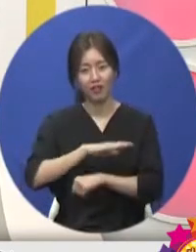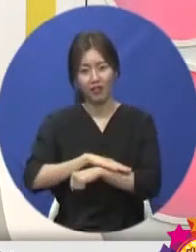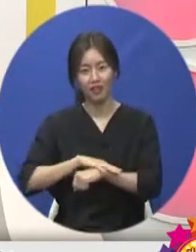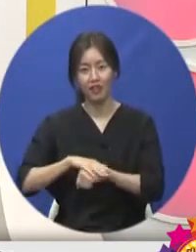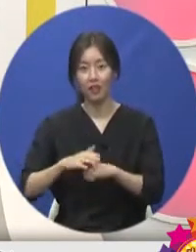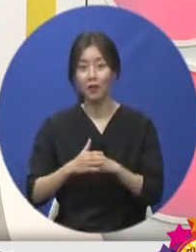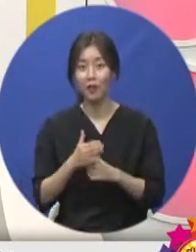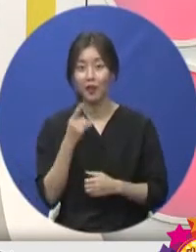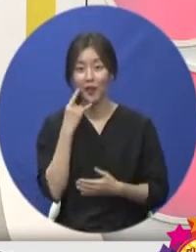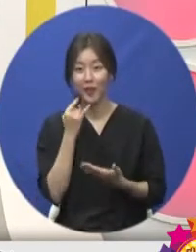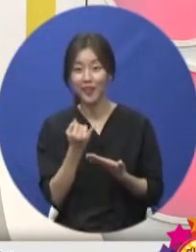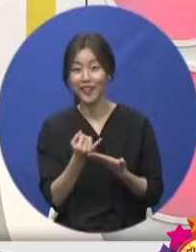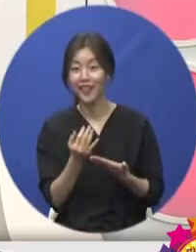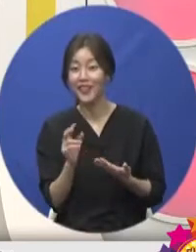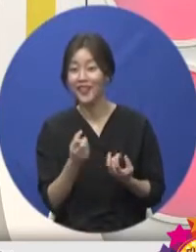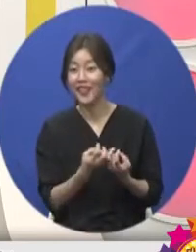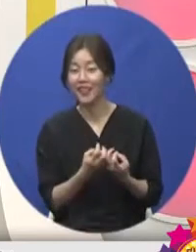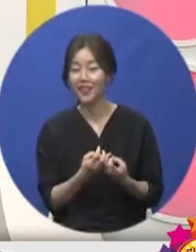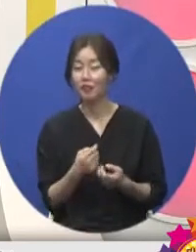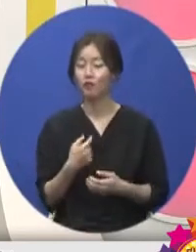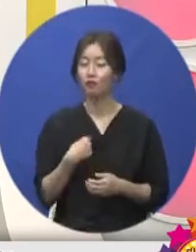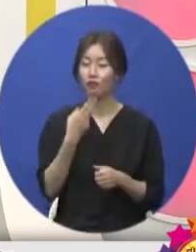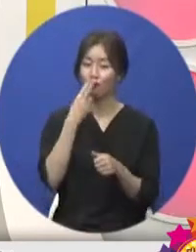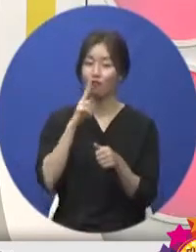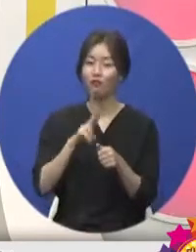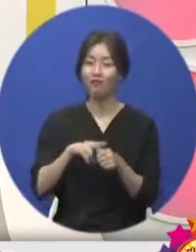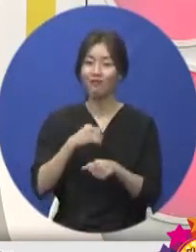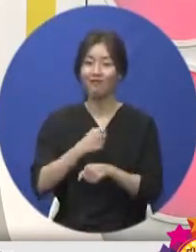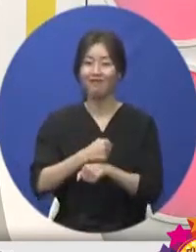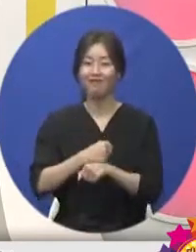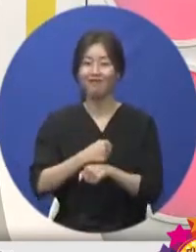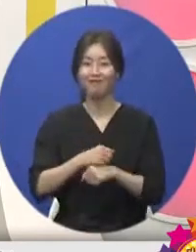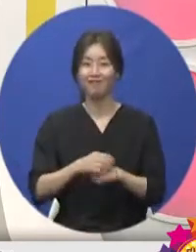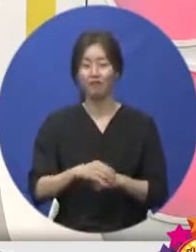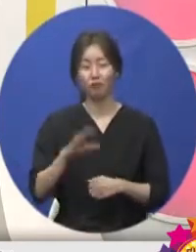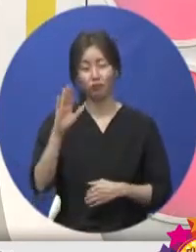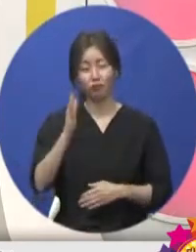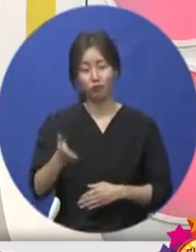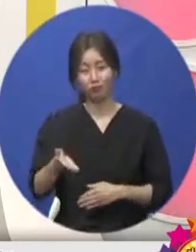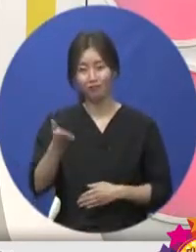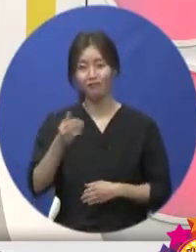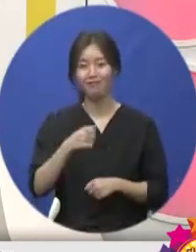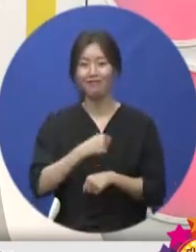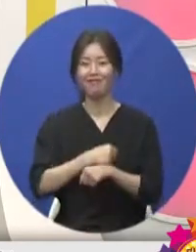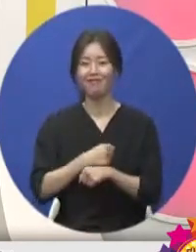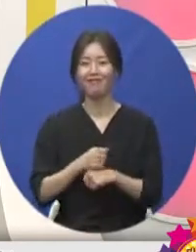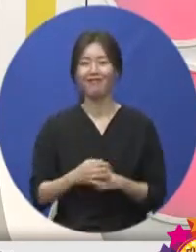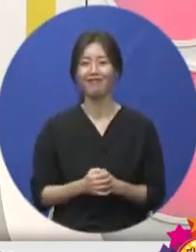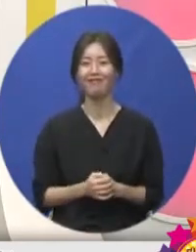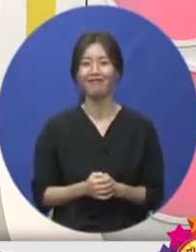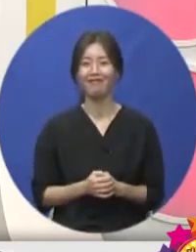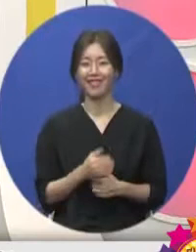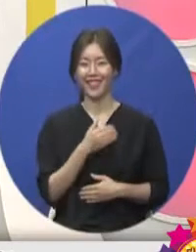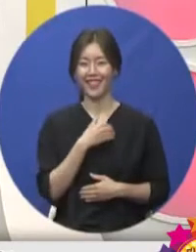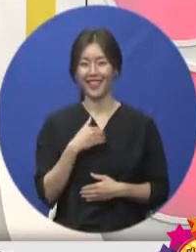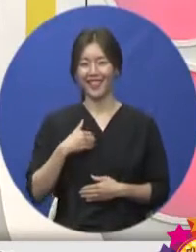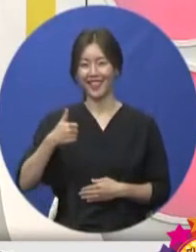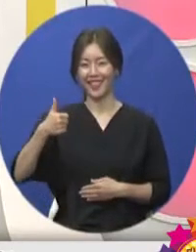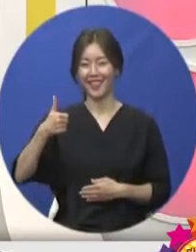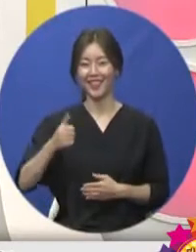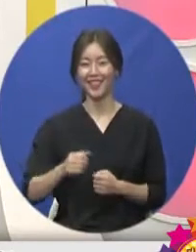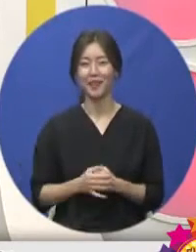거예요, 그러면? 아니요, 해야죠. 더 좀. 해야죠. 그렇지. 해야지 뭐 한번 해보는 거지, 열심히. 그죠?